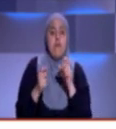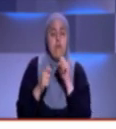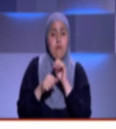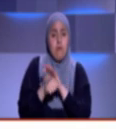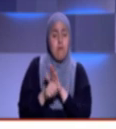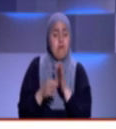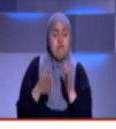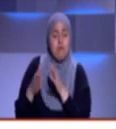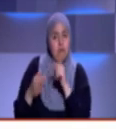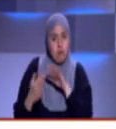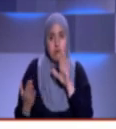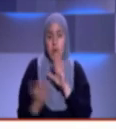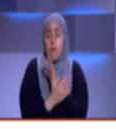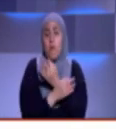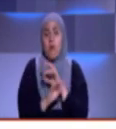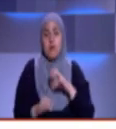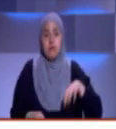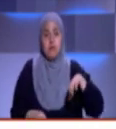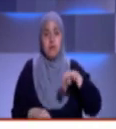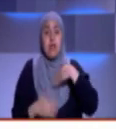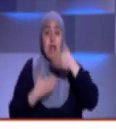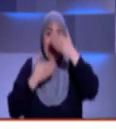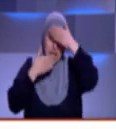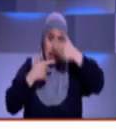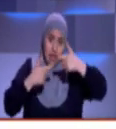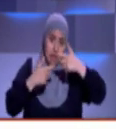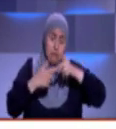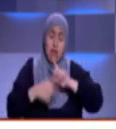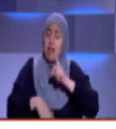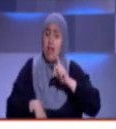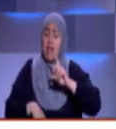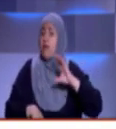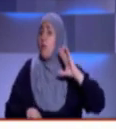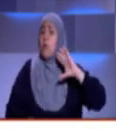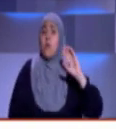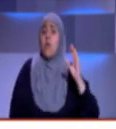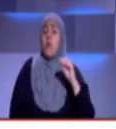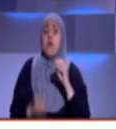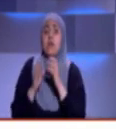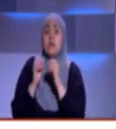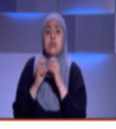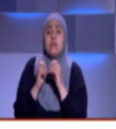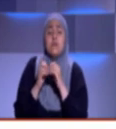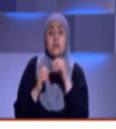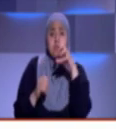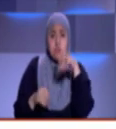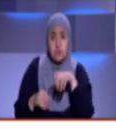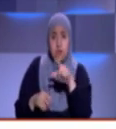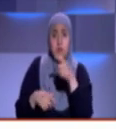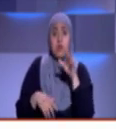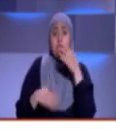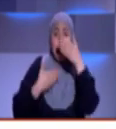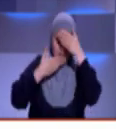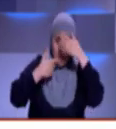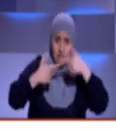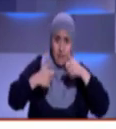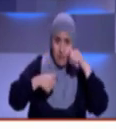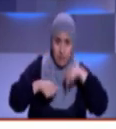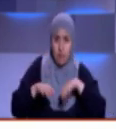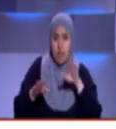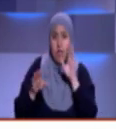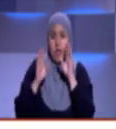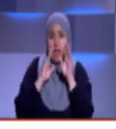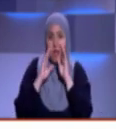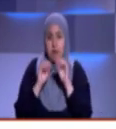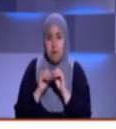فقط الإرهاب عبر الأرض كما حدث بالأمس، ولكن أيضا الإرهاب الإلكتروني الذي تتعرض له